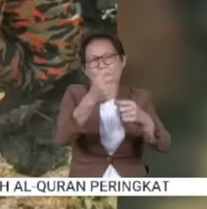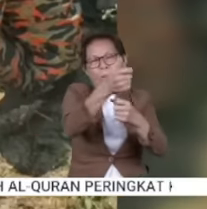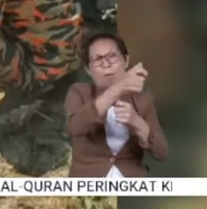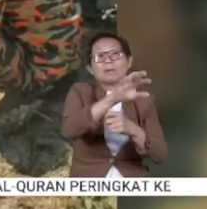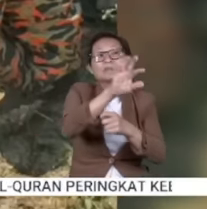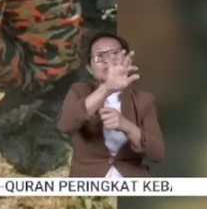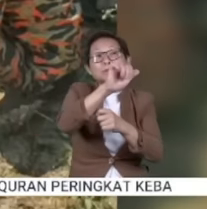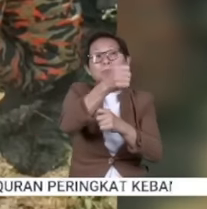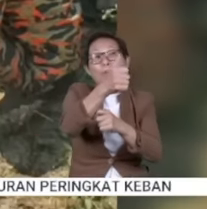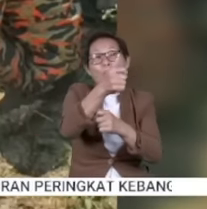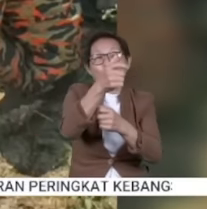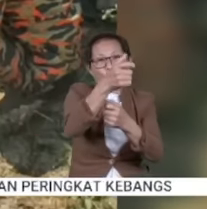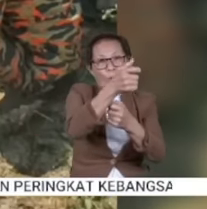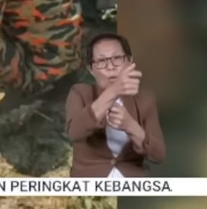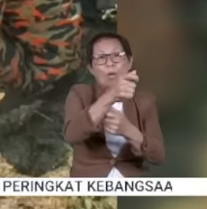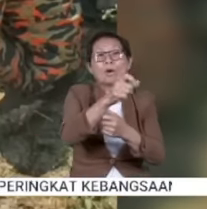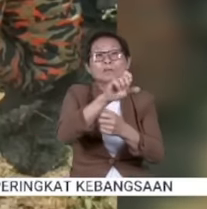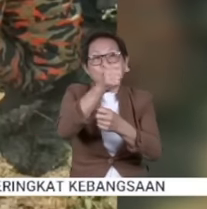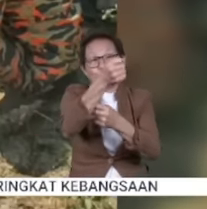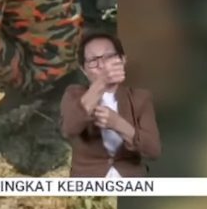dan penyelamat Pontianak